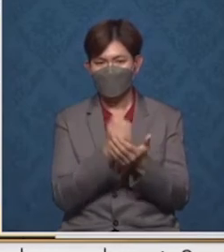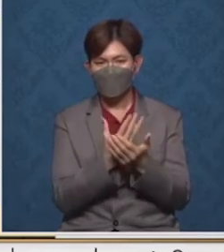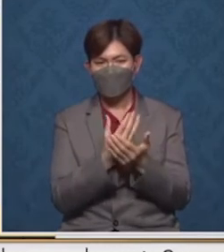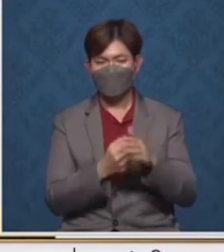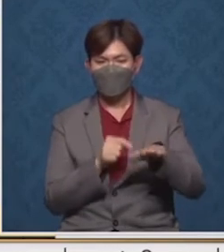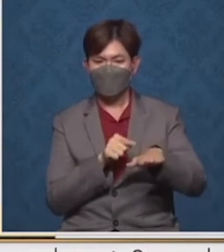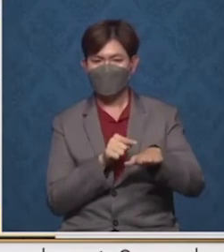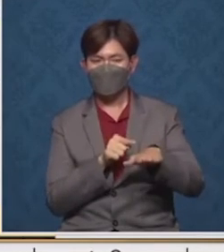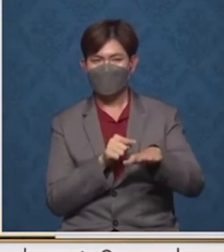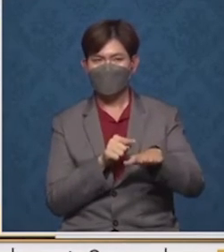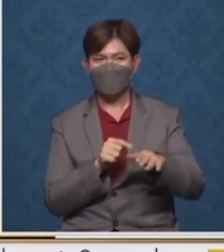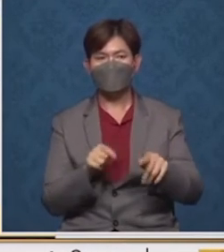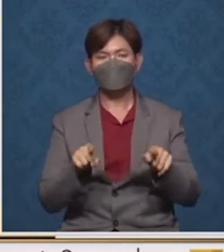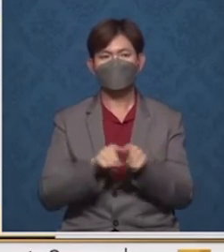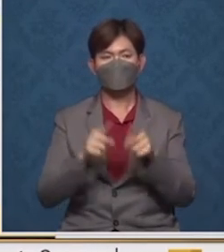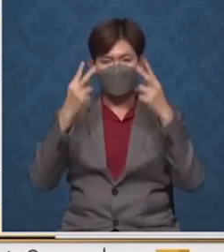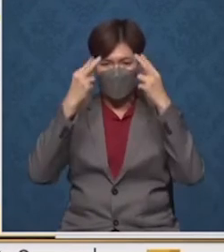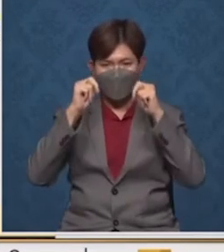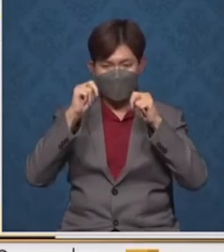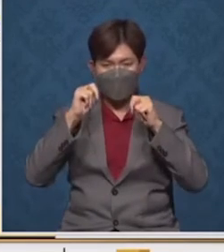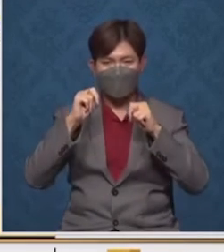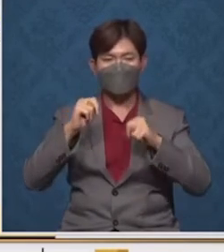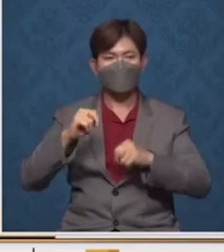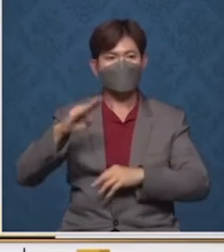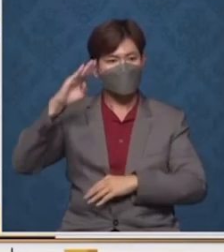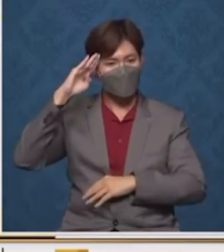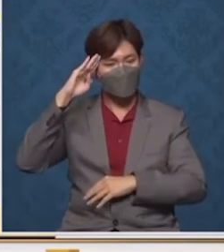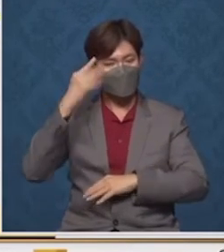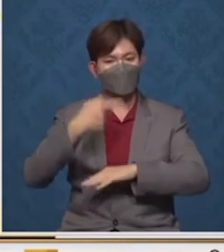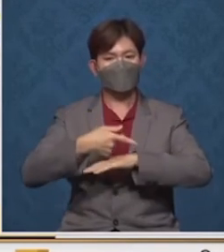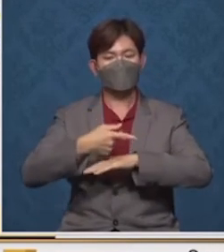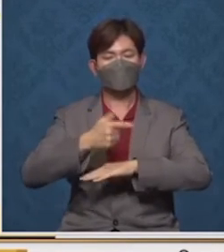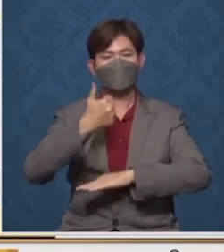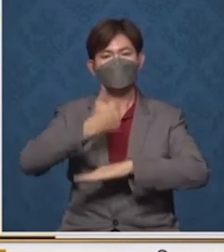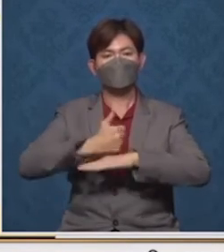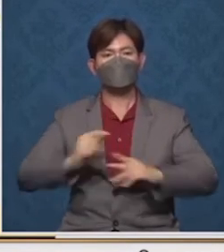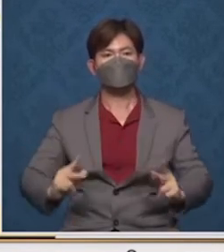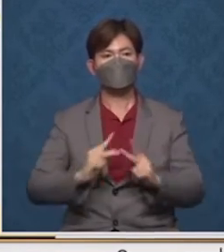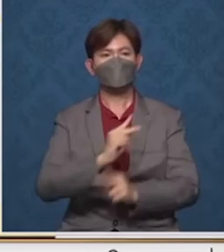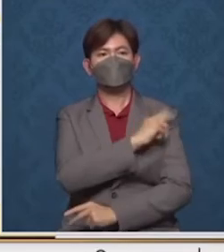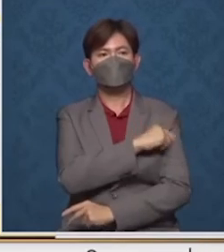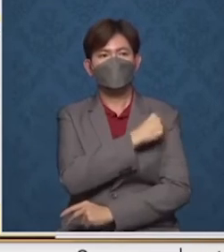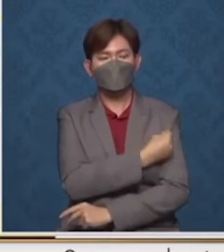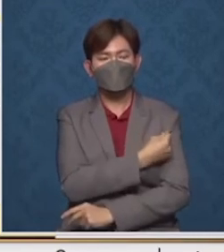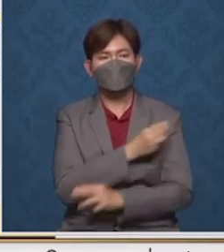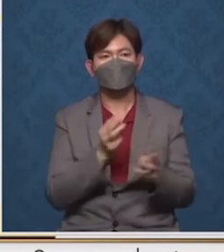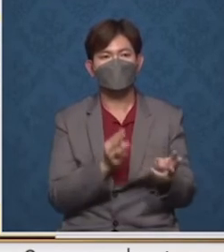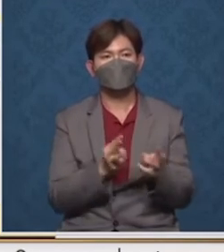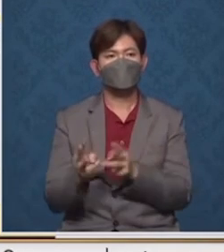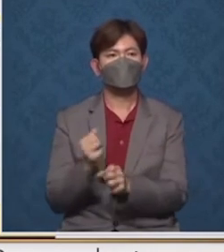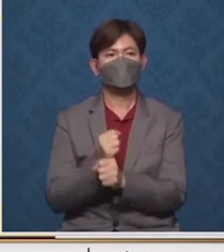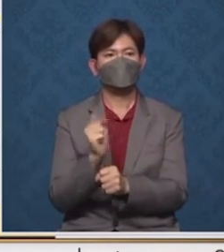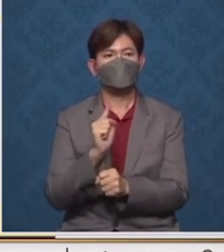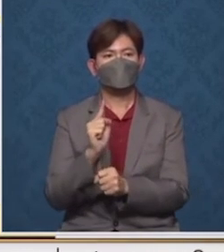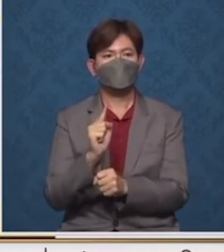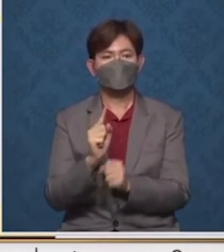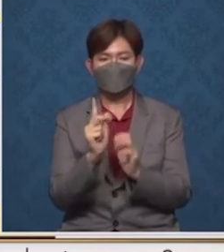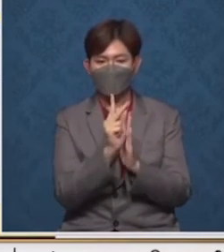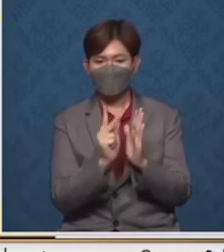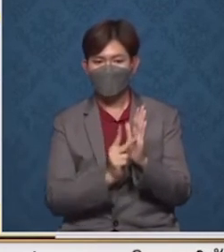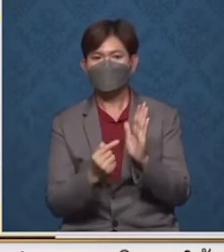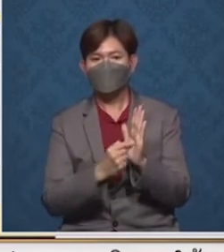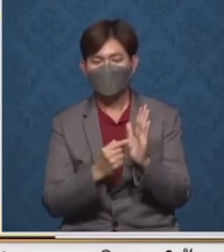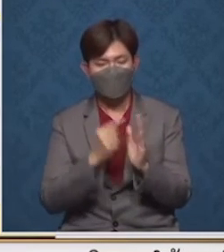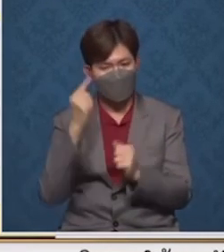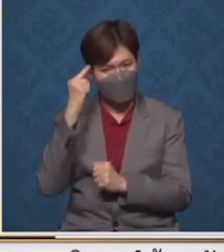ก็ซื้อเหมือนที่คนเอกประยุทธ์กับอนุทินฉันมันทำอยู่ขณะนี้เนี้ยใช้ช่องกฎหมายเพื่อแสวงหาผลประโยชน์ให้